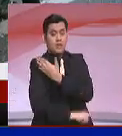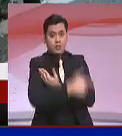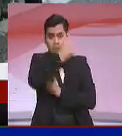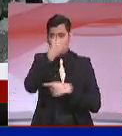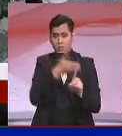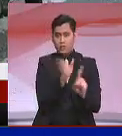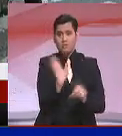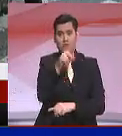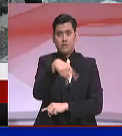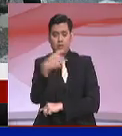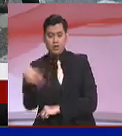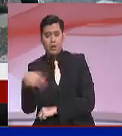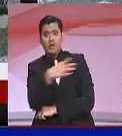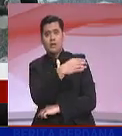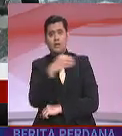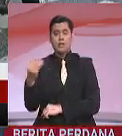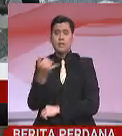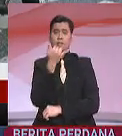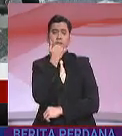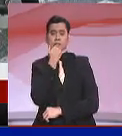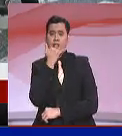PKP dan kesalahan trafik.